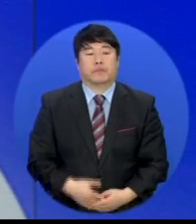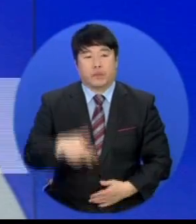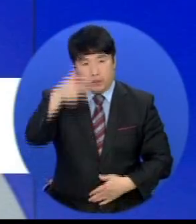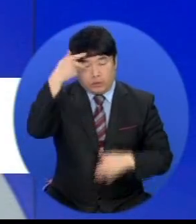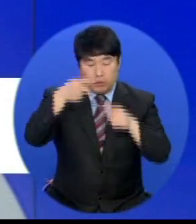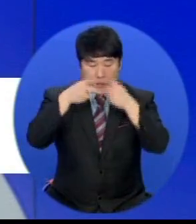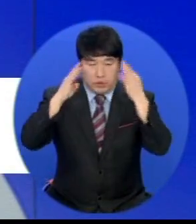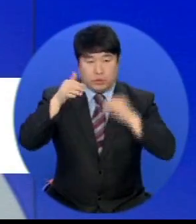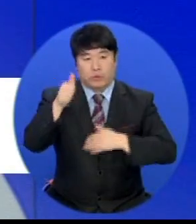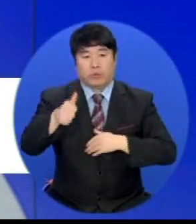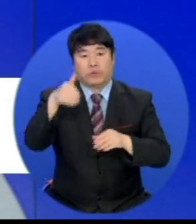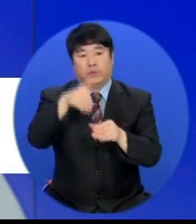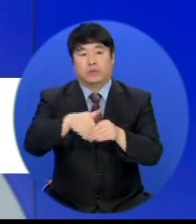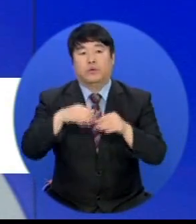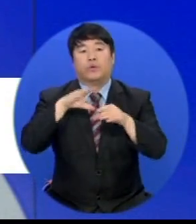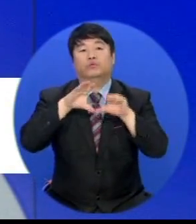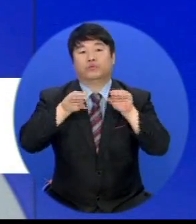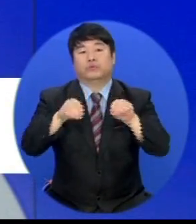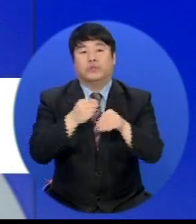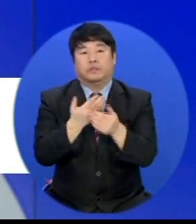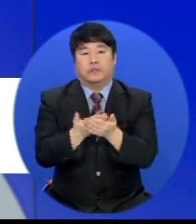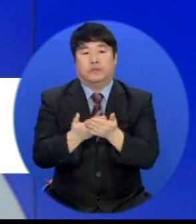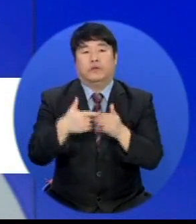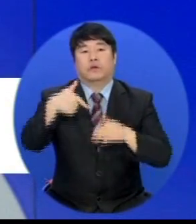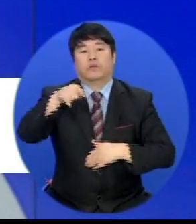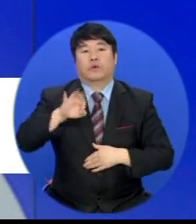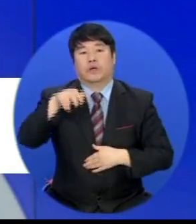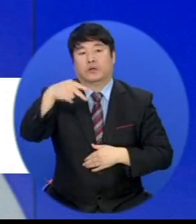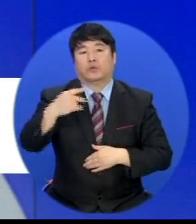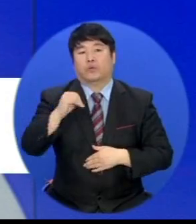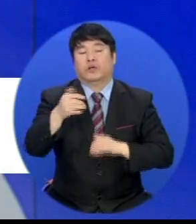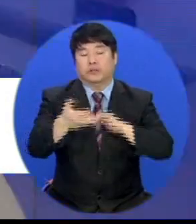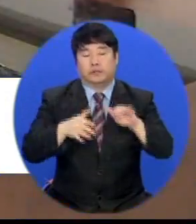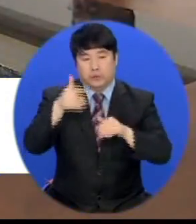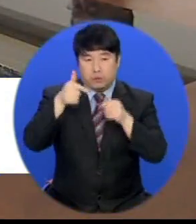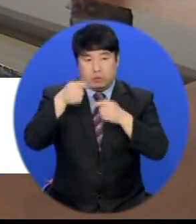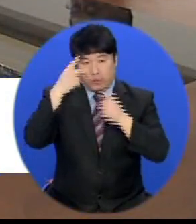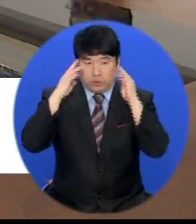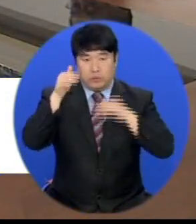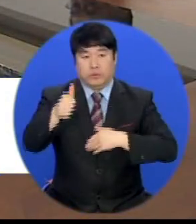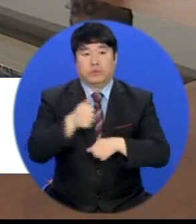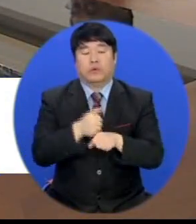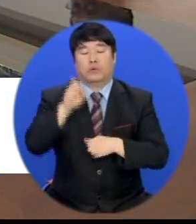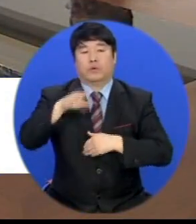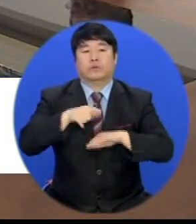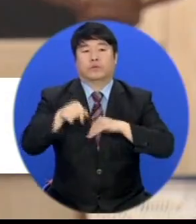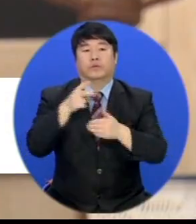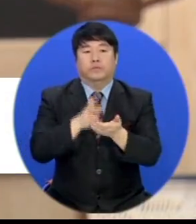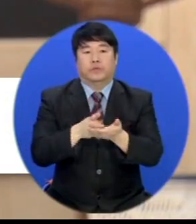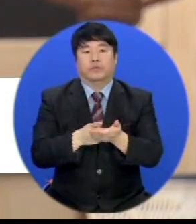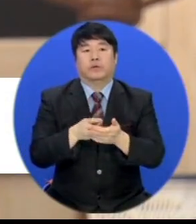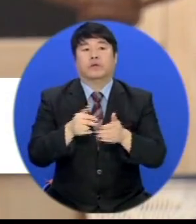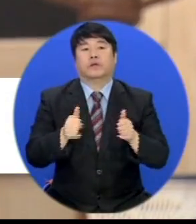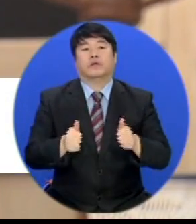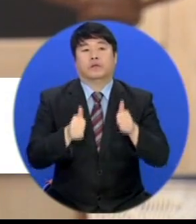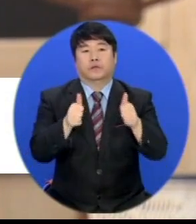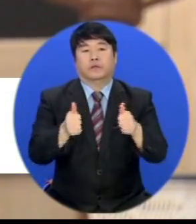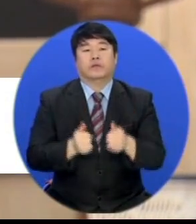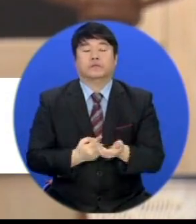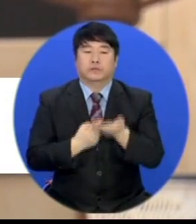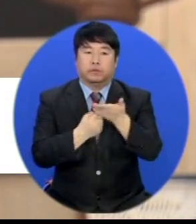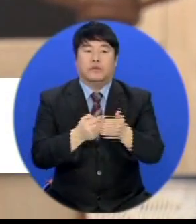조선대 총장 선거를 중지시켜달라며 강동완 전 총장이 광주지방법원에 제출한 가처분 신청이